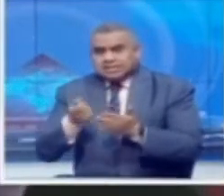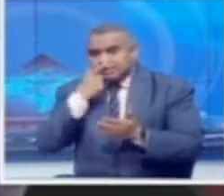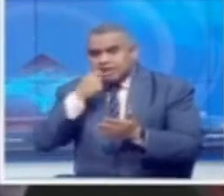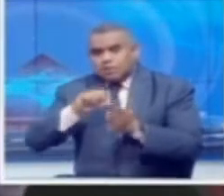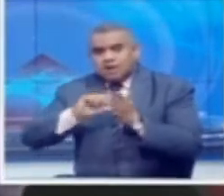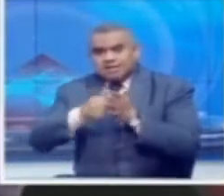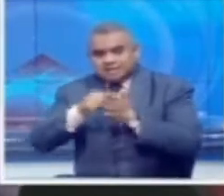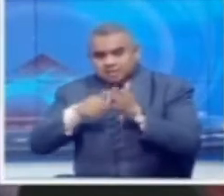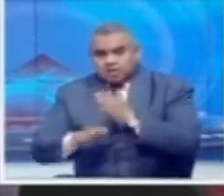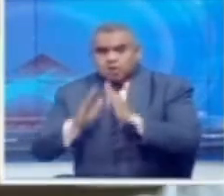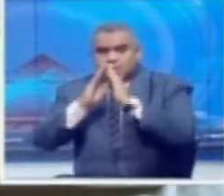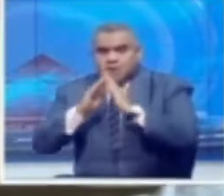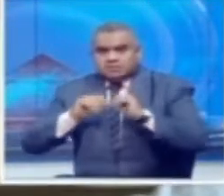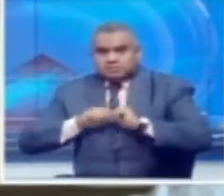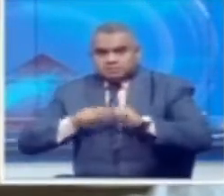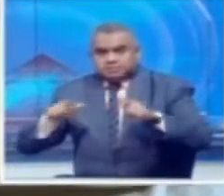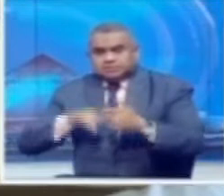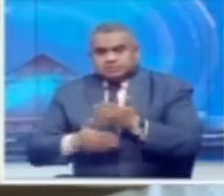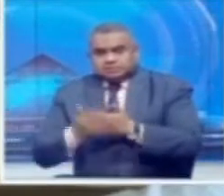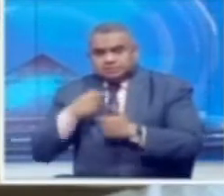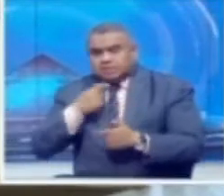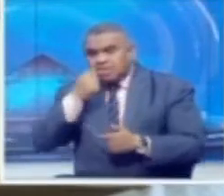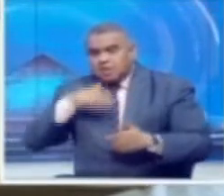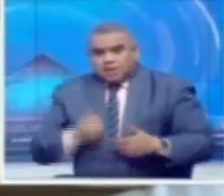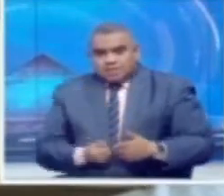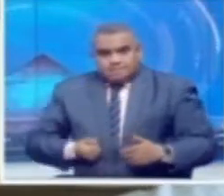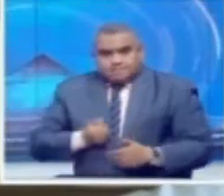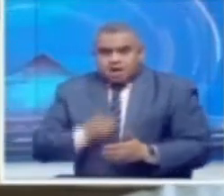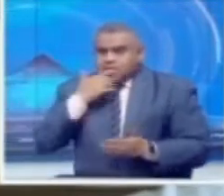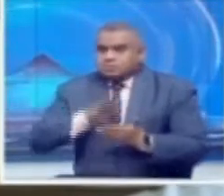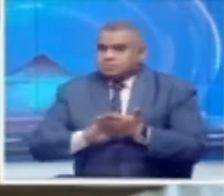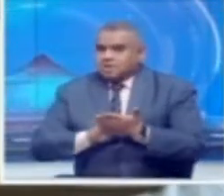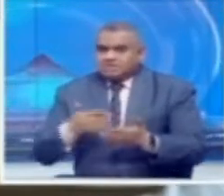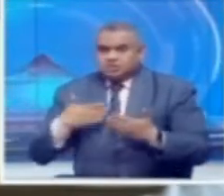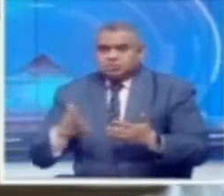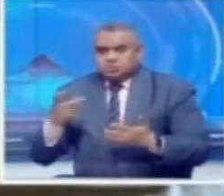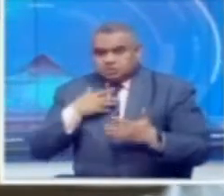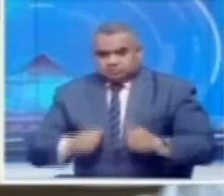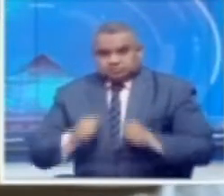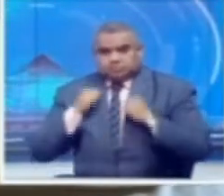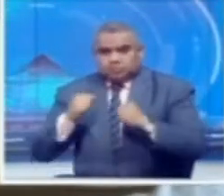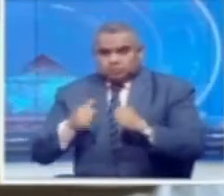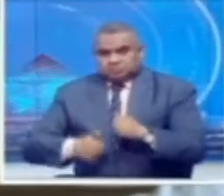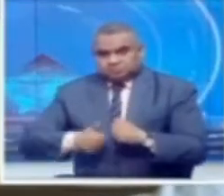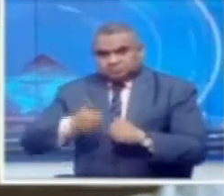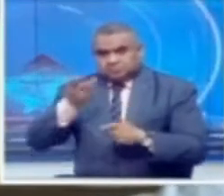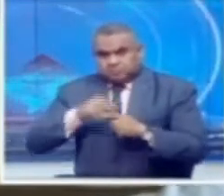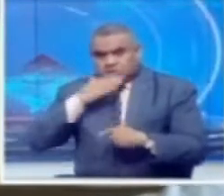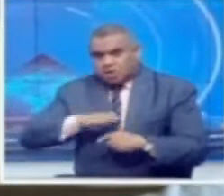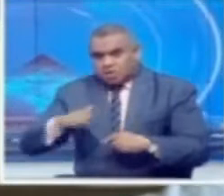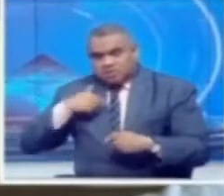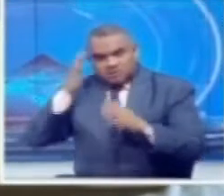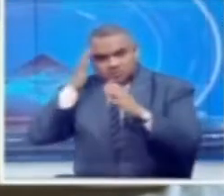نازلة مصر، جديدة جدا، طعم كويس، ما بيتعبش بطن الأطفال، وده يساعد إن الهيموجلوبين يرفع، ويساعد إن أداء الطفل